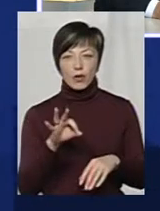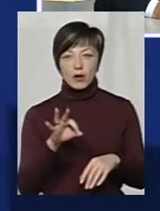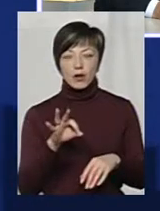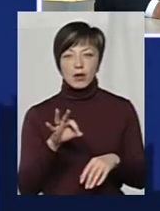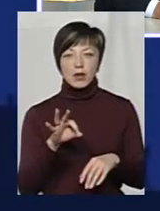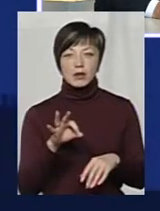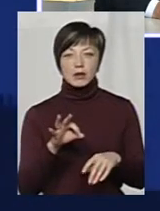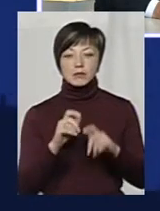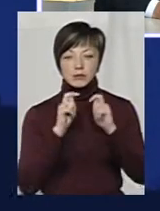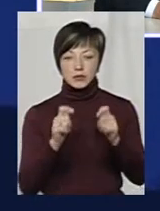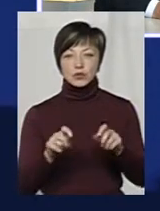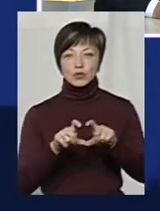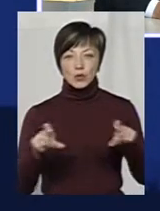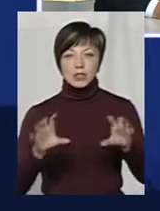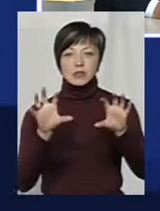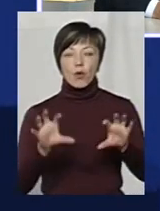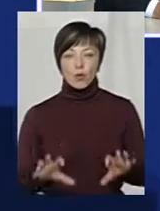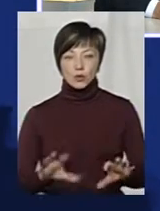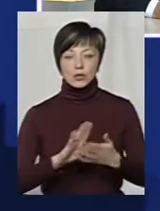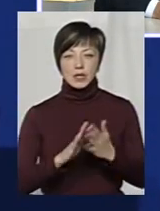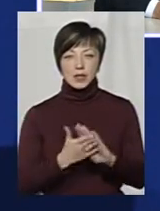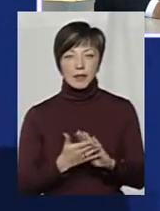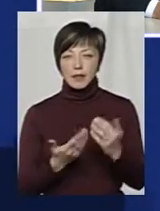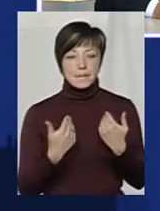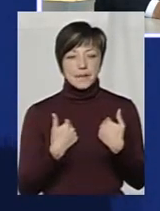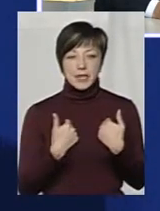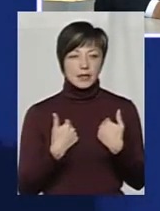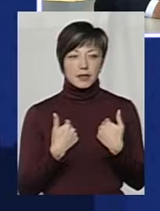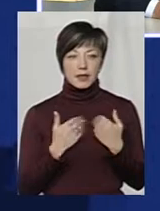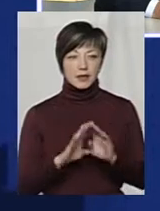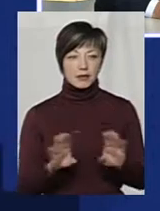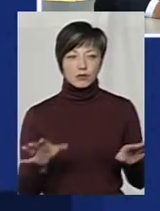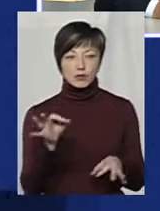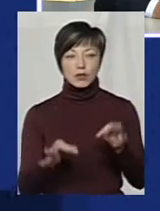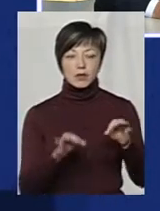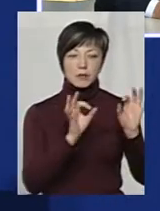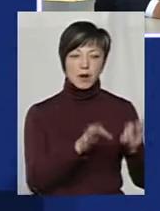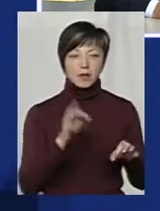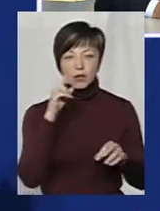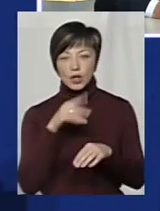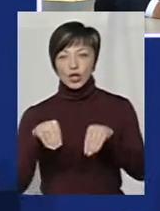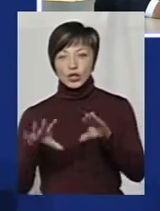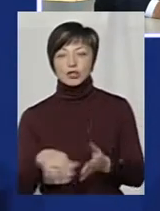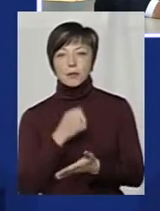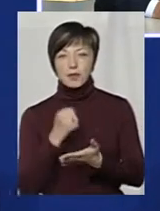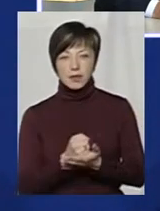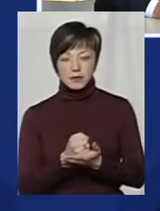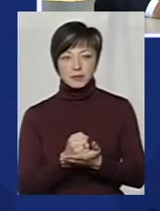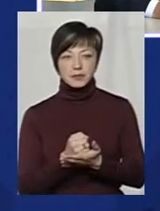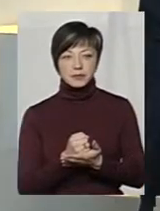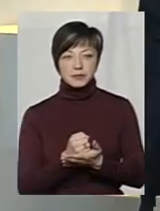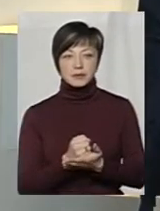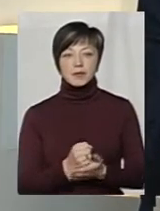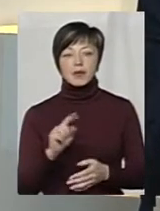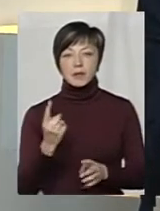школи вони набули законного статусу. Не мені судити правильно, неправильно, рішення прийнято, воно відповідає чинному законодавству.